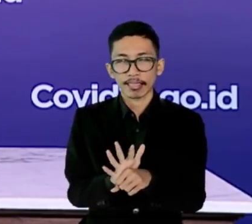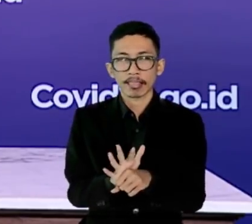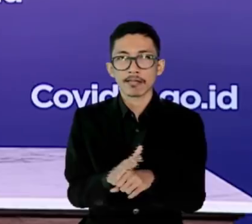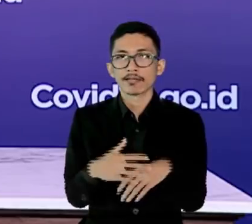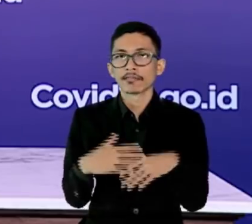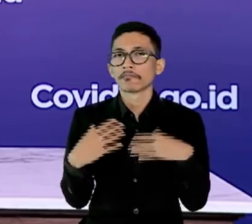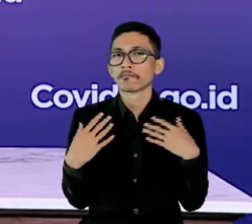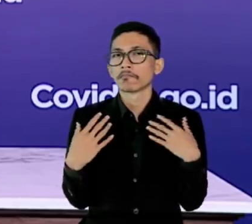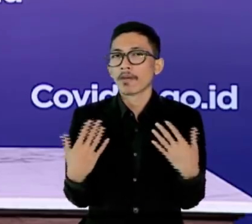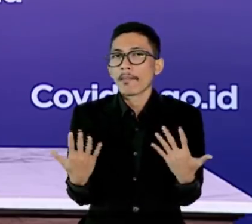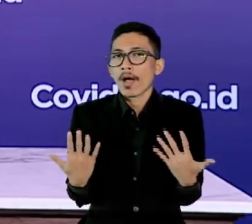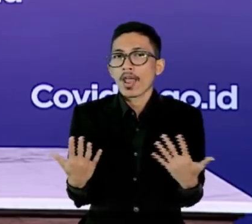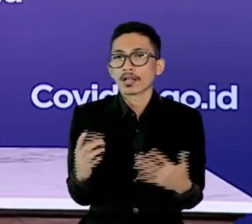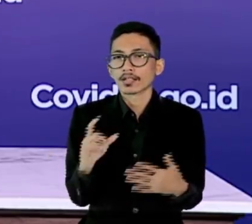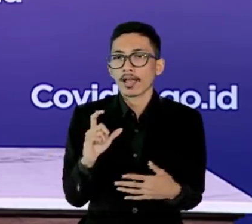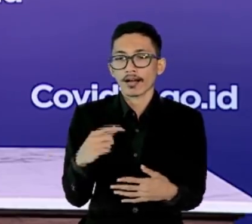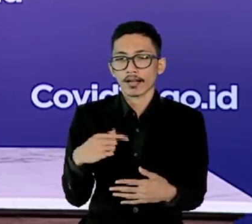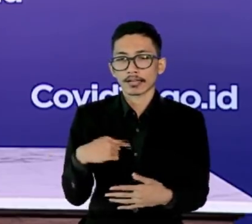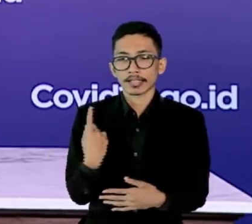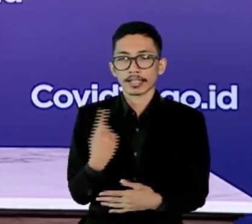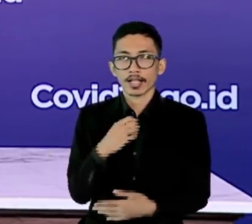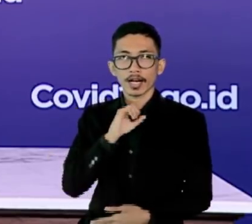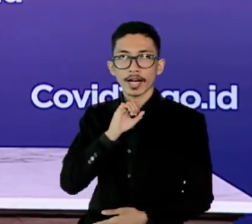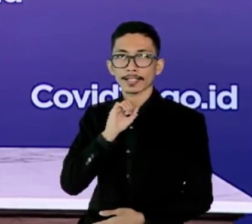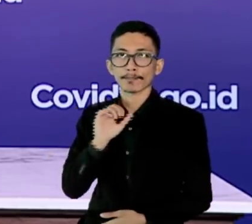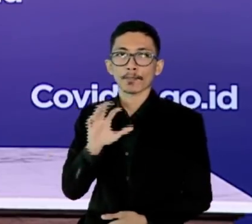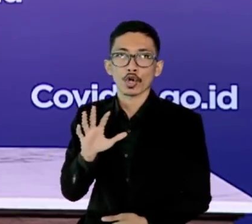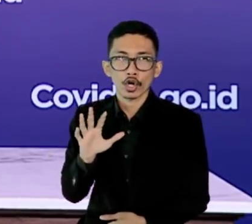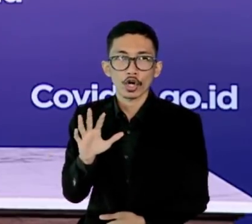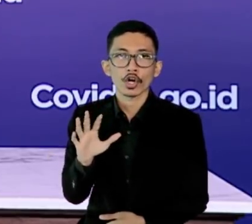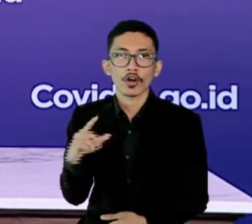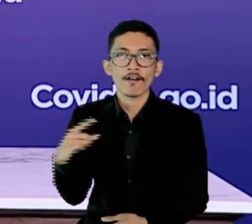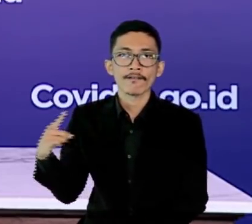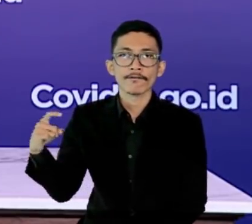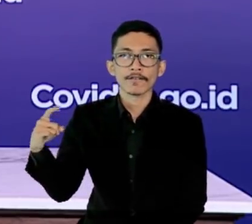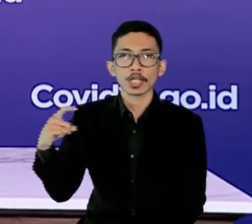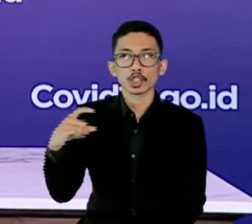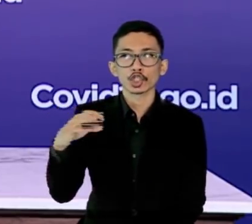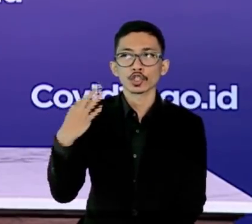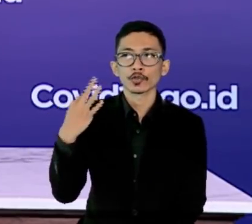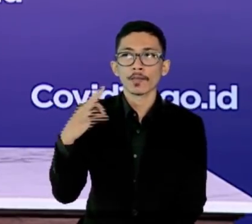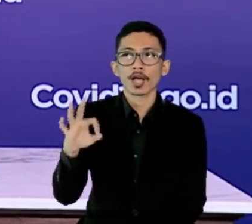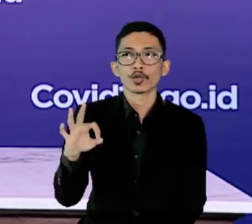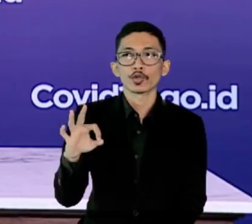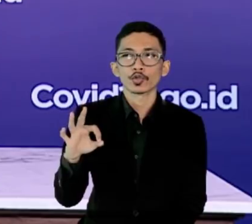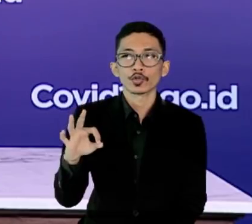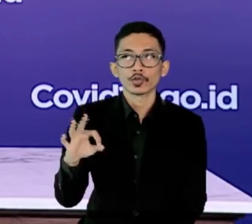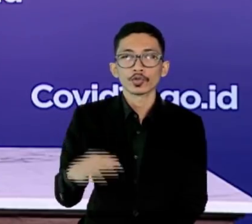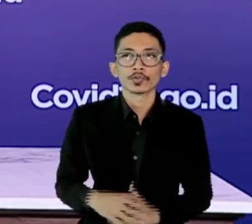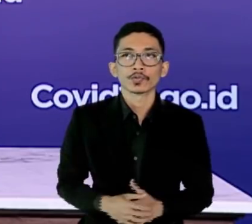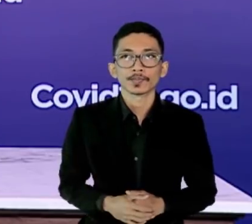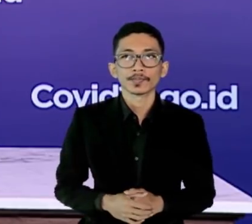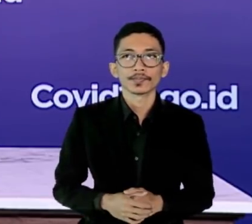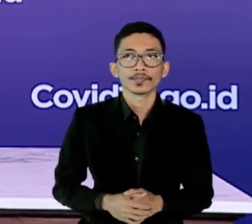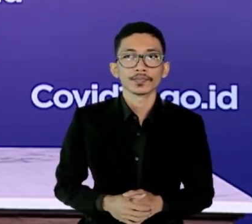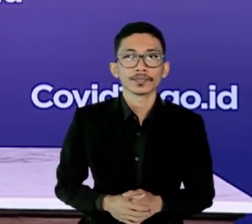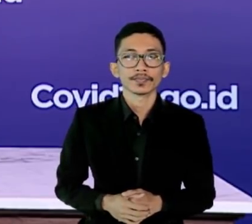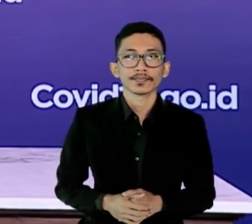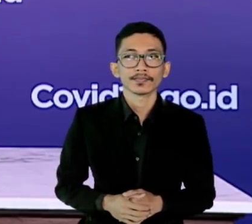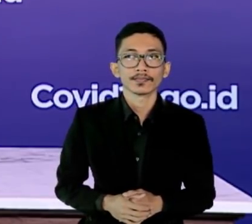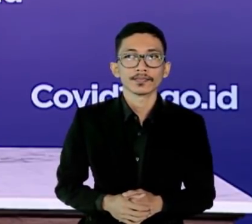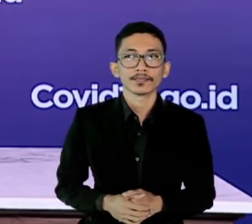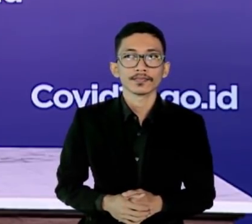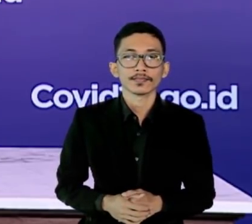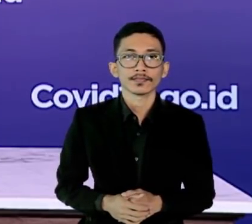bagaimana seharusnya kita merespon kemunculan varian-varian tersebut. Sebelum itu,